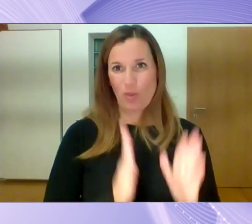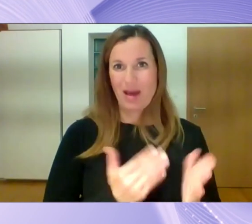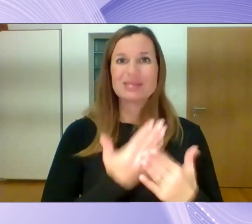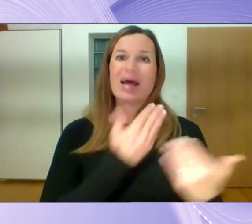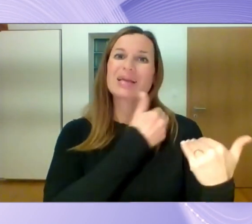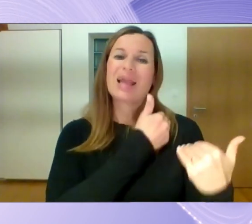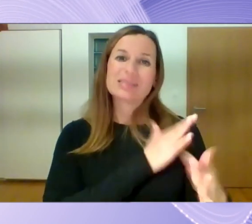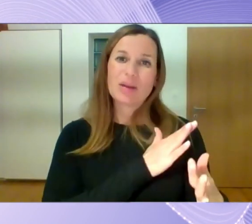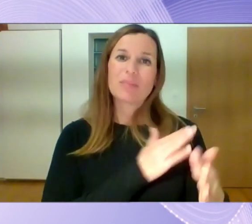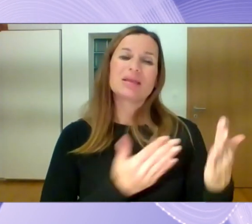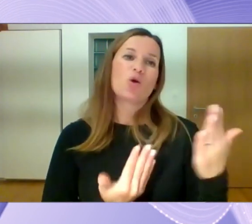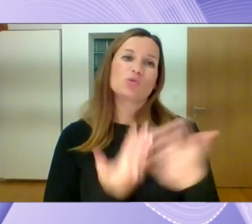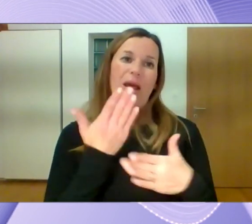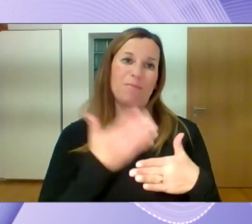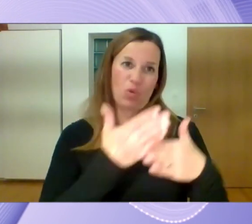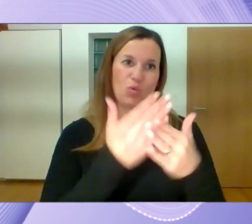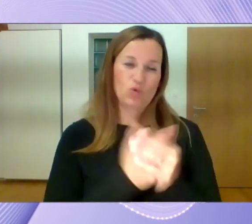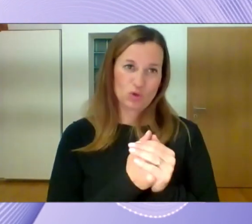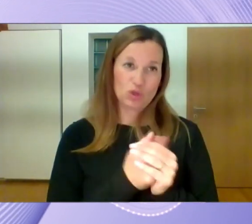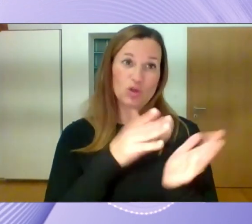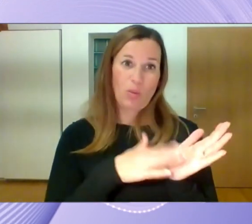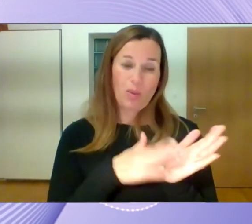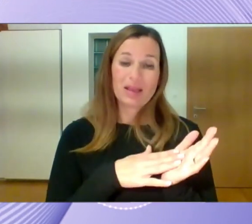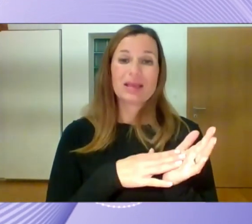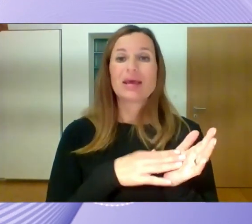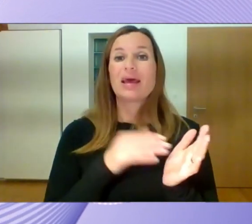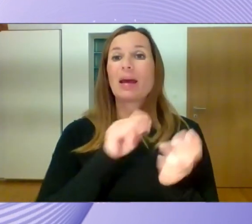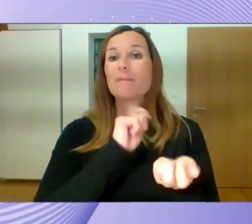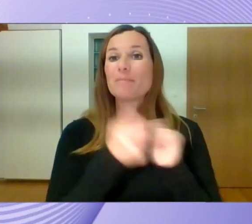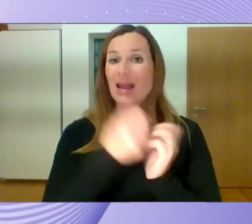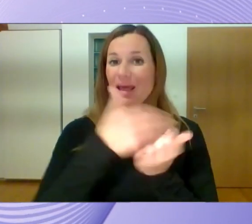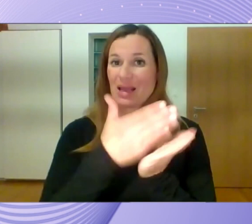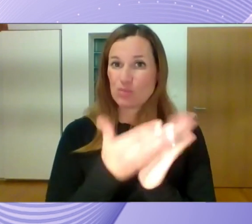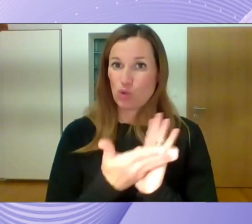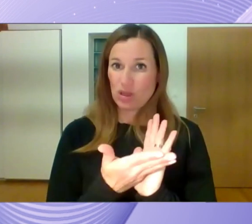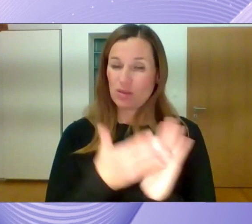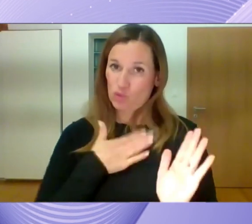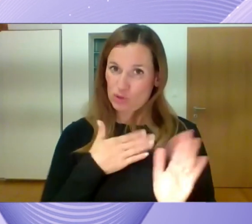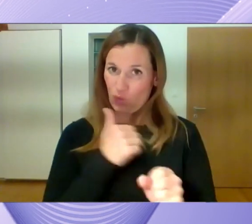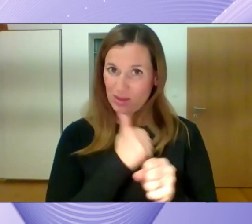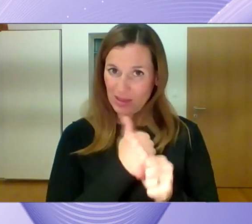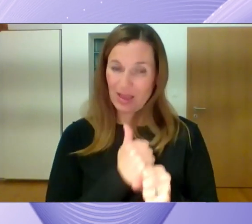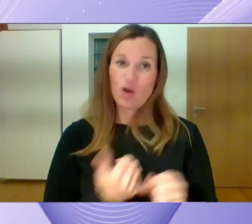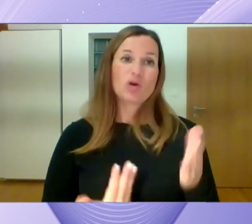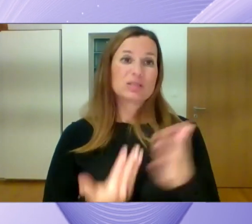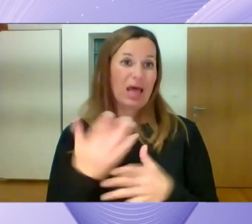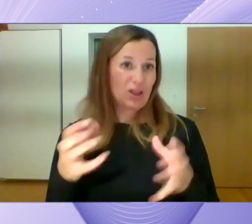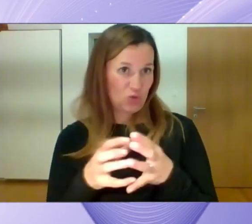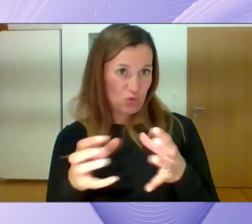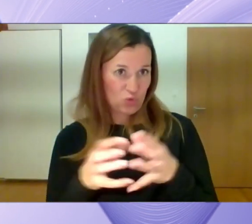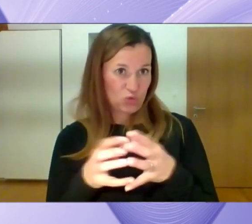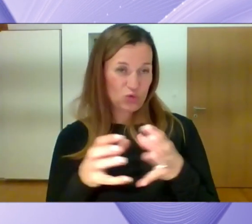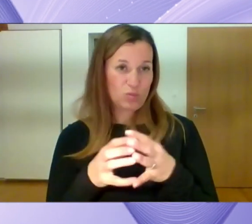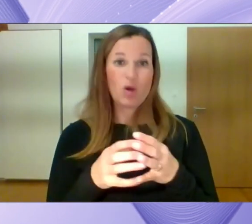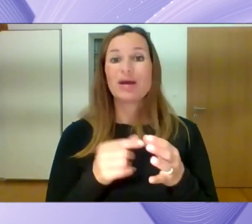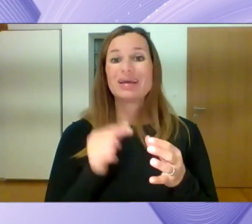pomoč. Če povzamem, se pravi, da prerazporedimo svoje delo, za družbo in take stvari pride